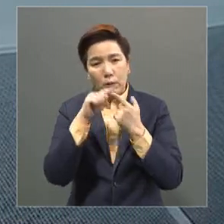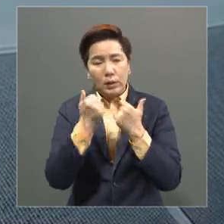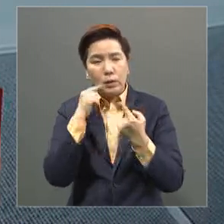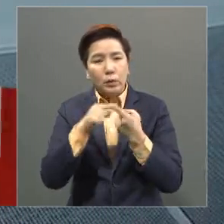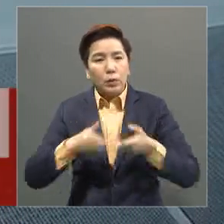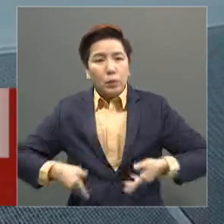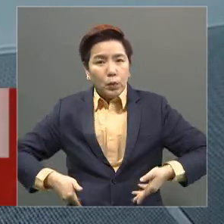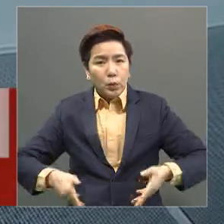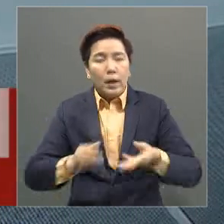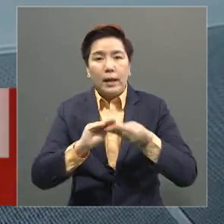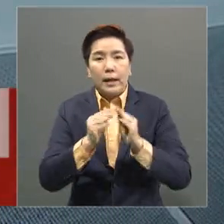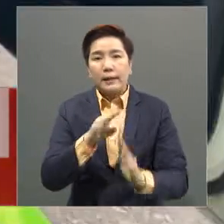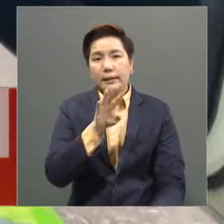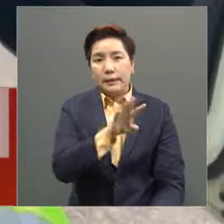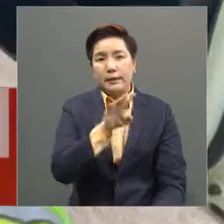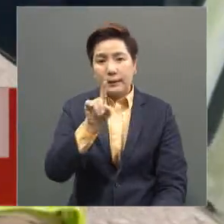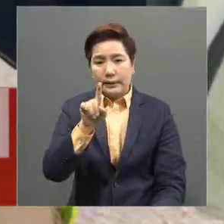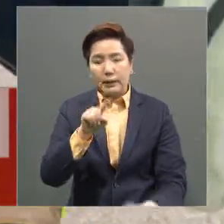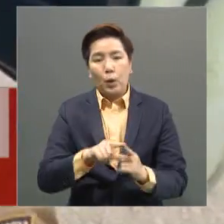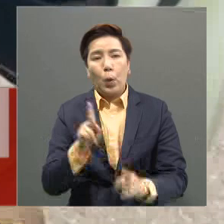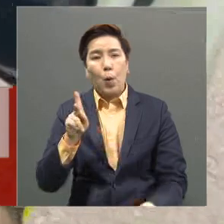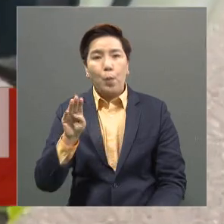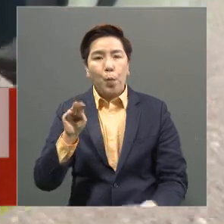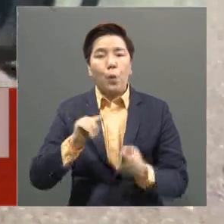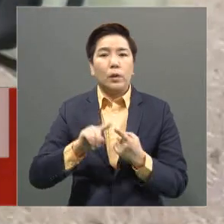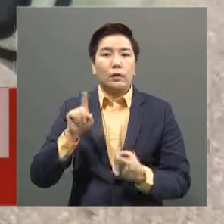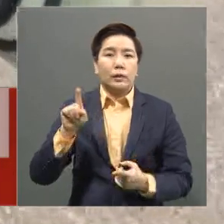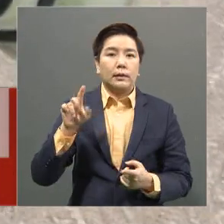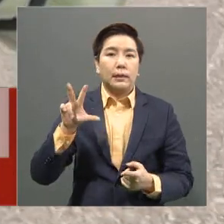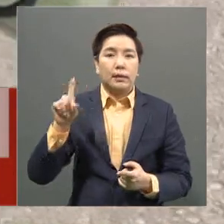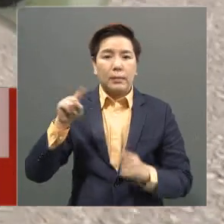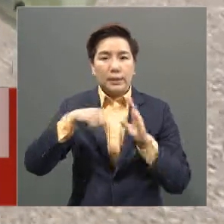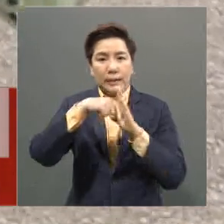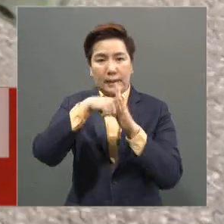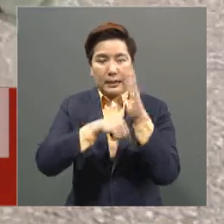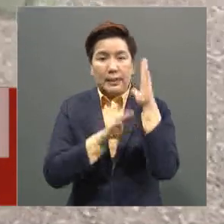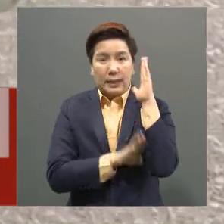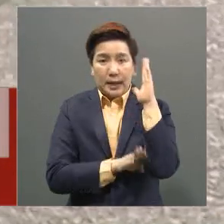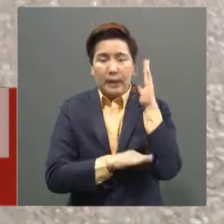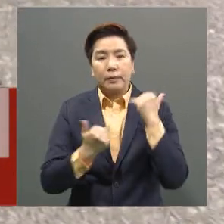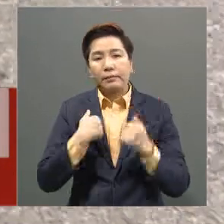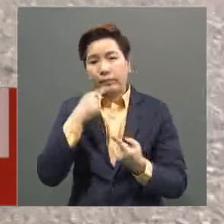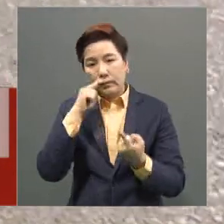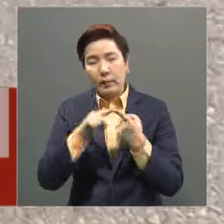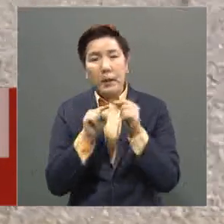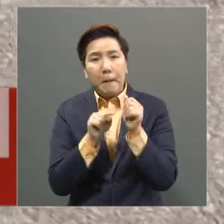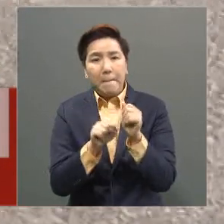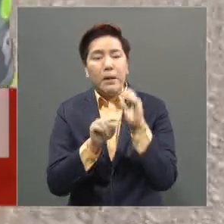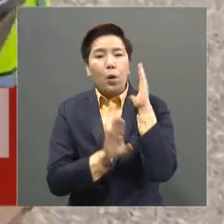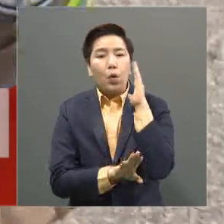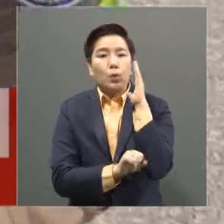เวทางหลวงแผ่นดินหมายเลข 41ช่วงหลักกิโลเมตที่ 131เป็นขาล่องใต้นะคะที่อำเภอไชยาจังหวัด